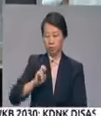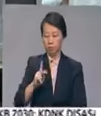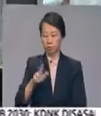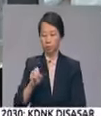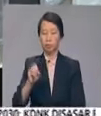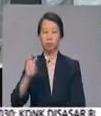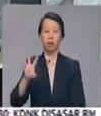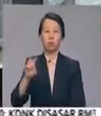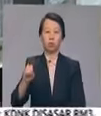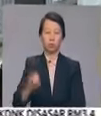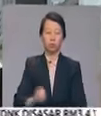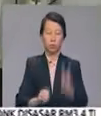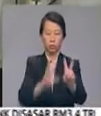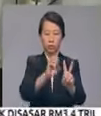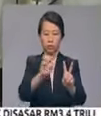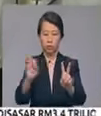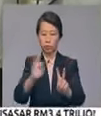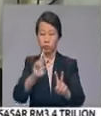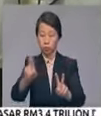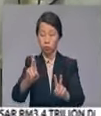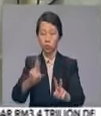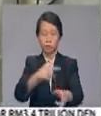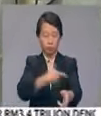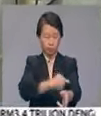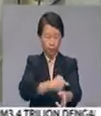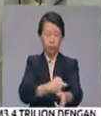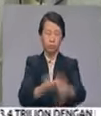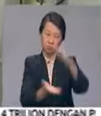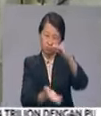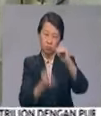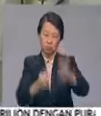ini. 2,000 pek darah diperlukan setiap hari bagi